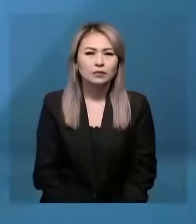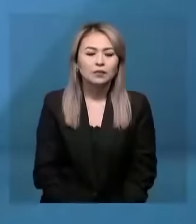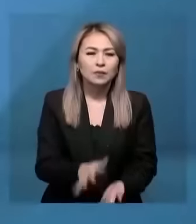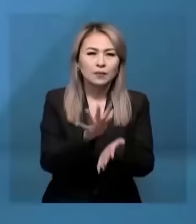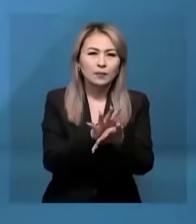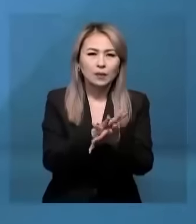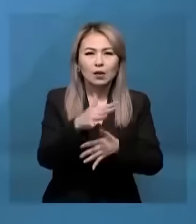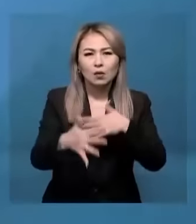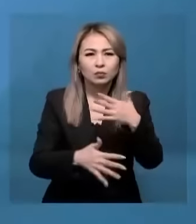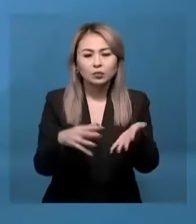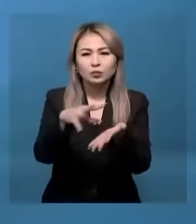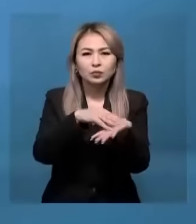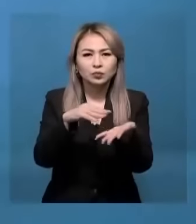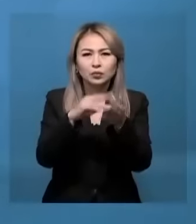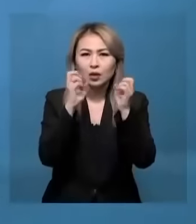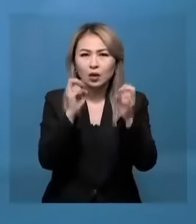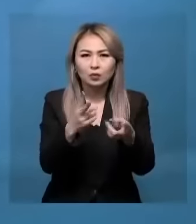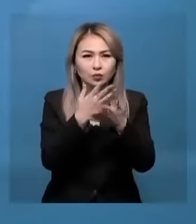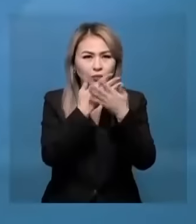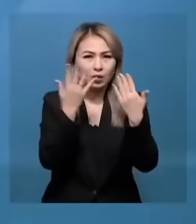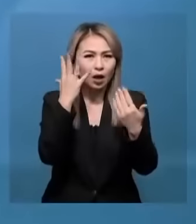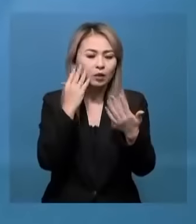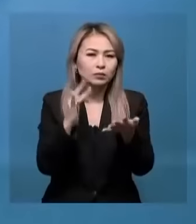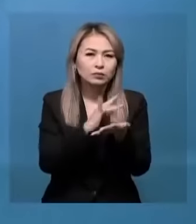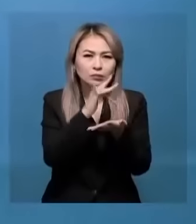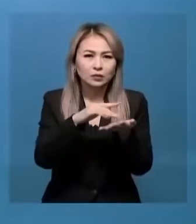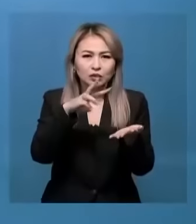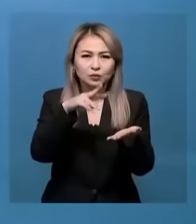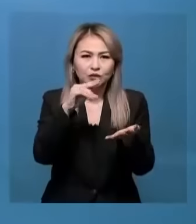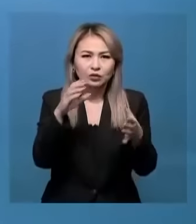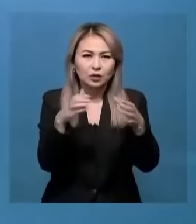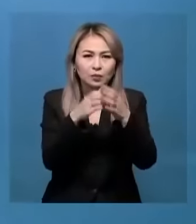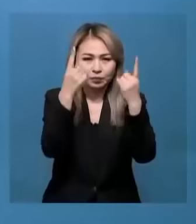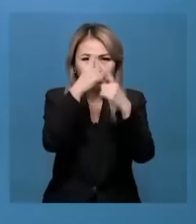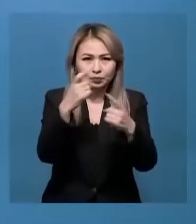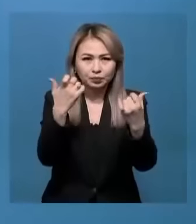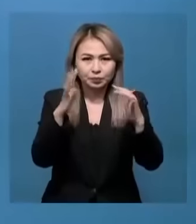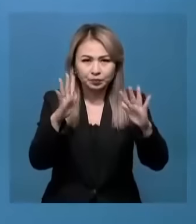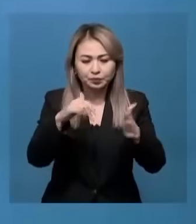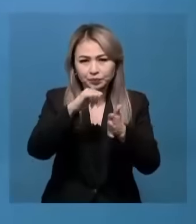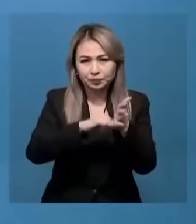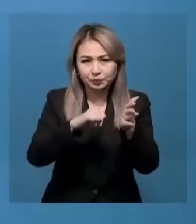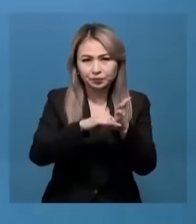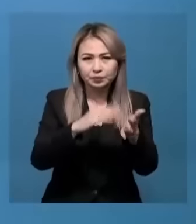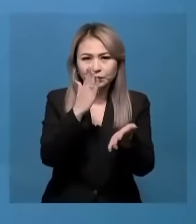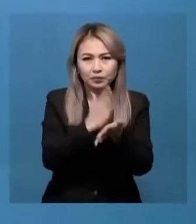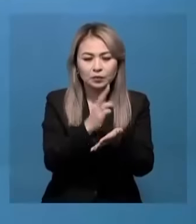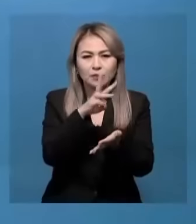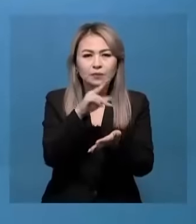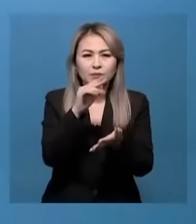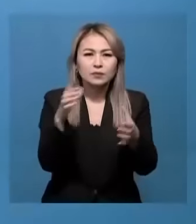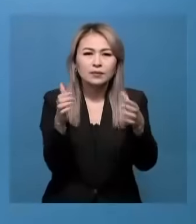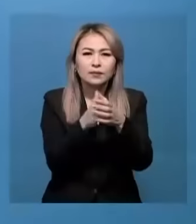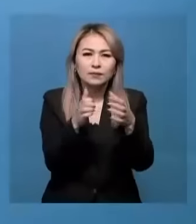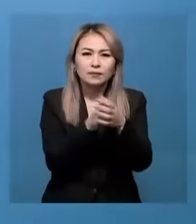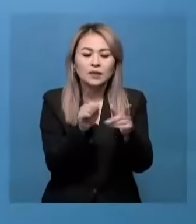Лай көшкінінің қайталану қаупі жоқ. Бұл туралы Алматы қалалық төтенше жағдайлар департаменті хабарлады. Қазір оқиғаның себептері сарапталып жатыр.